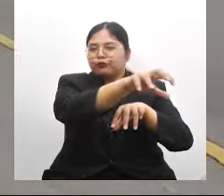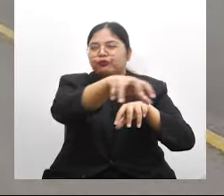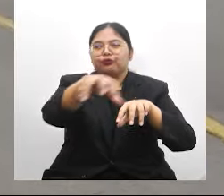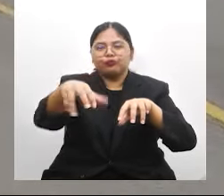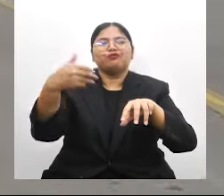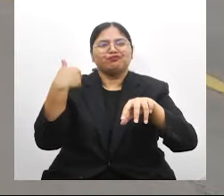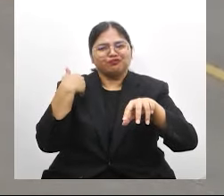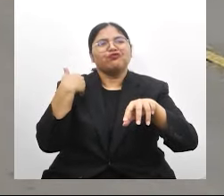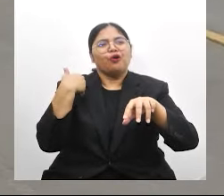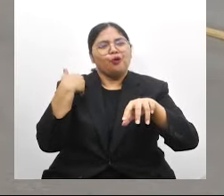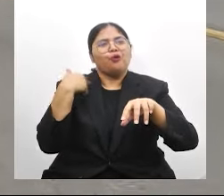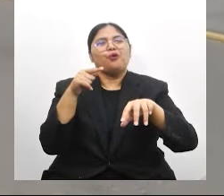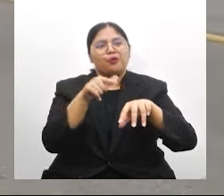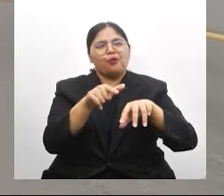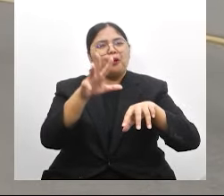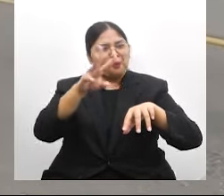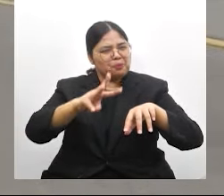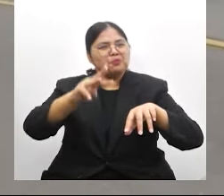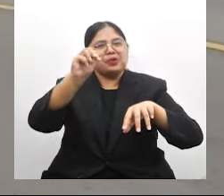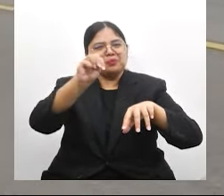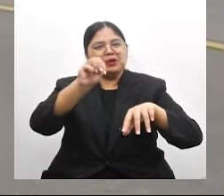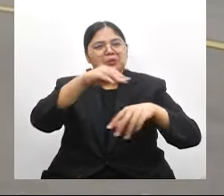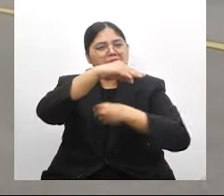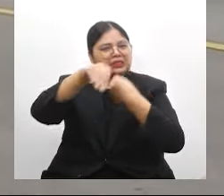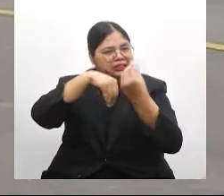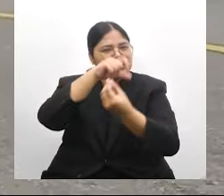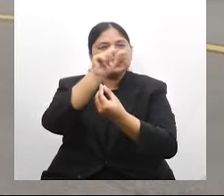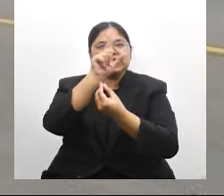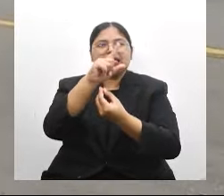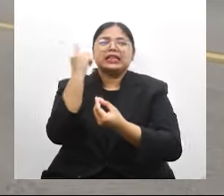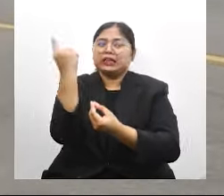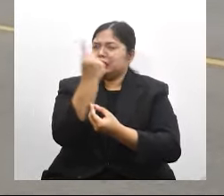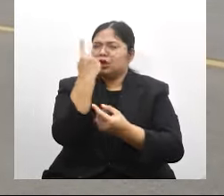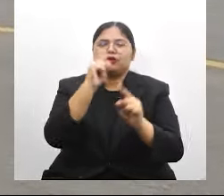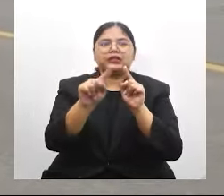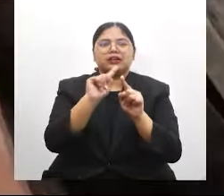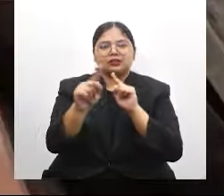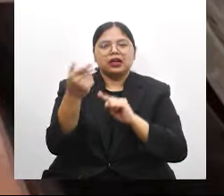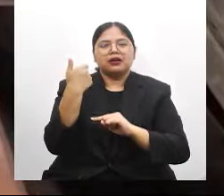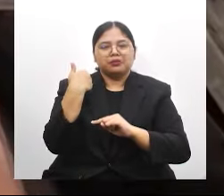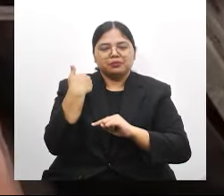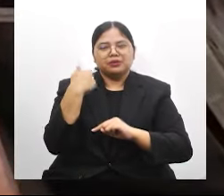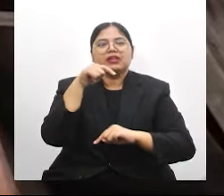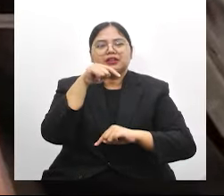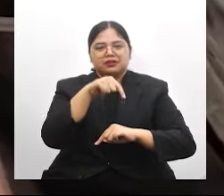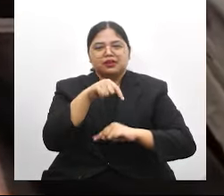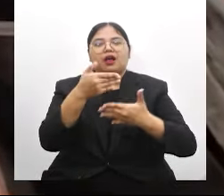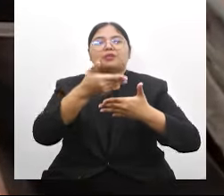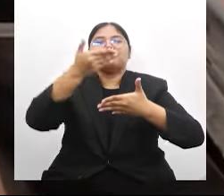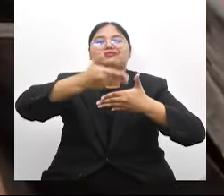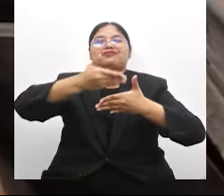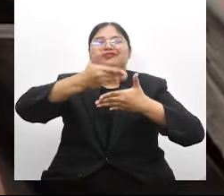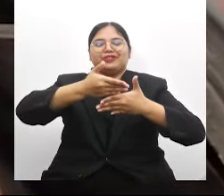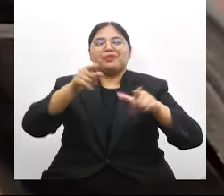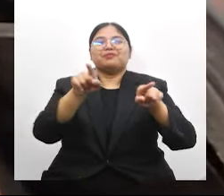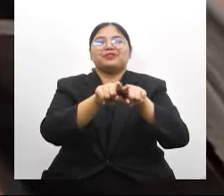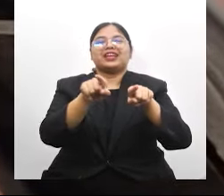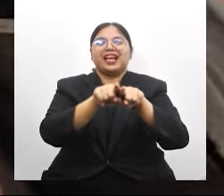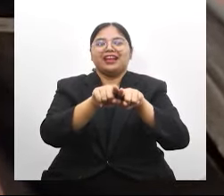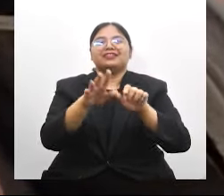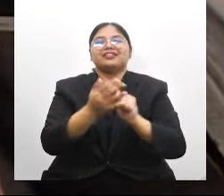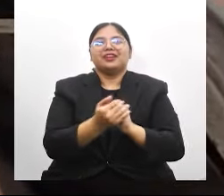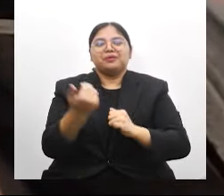เป็นเมืองที่เติบโตทางเศรษฐกิจการท่องเที่ยวนะครับแล้วก็มาตตราขุนอ่าเขื่อนรัชภาก็เช่นกันนะครับ